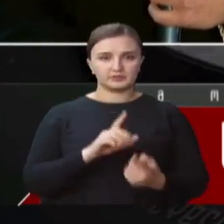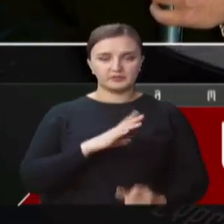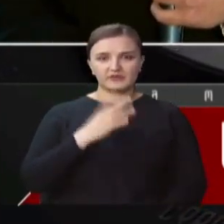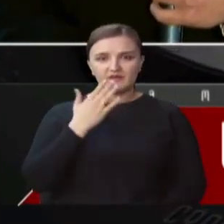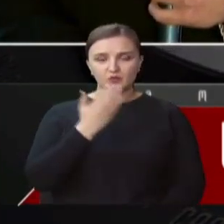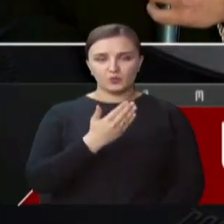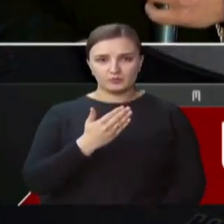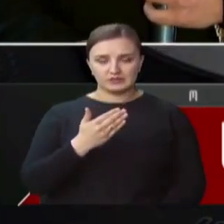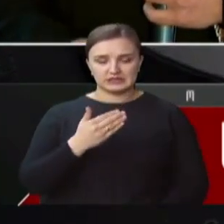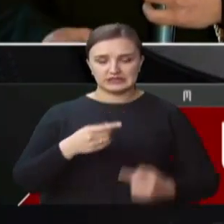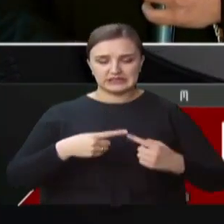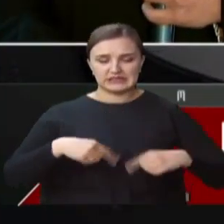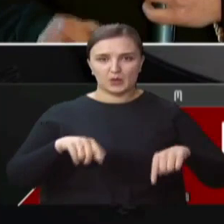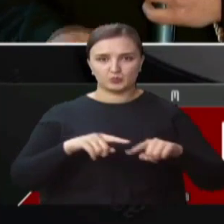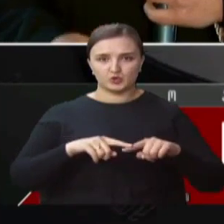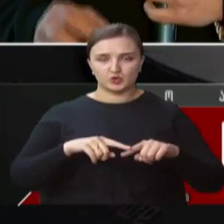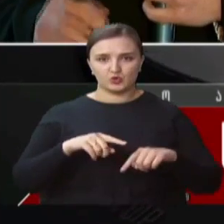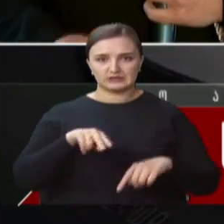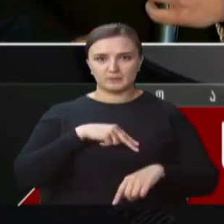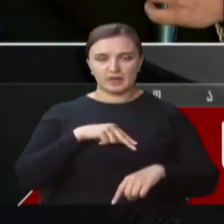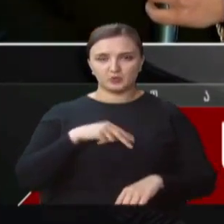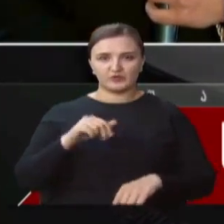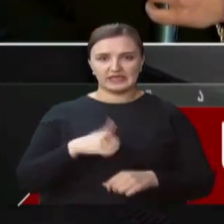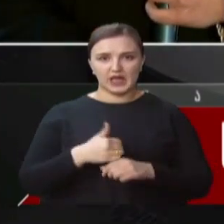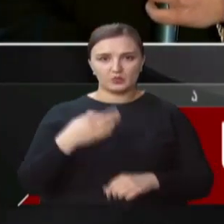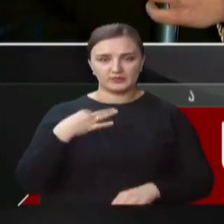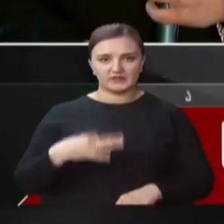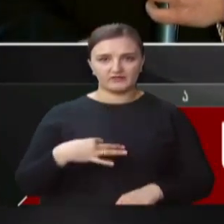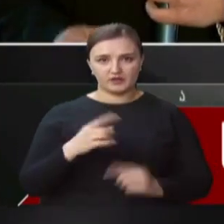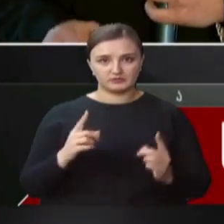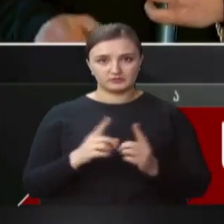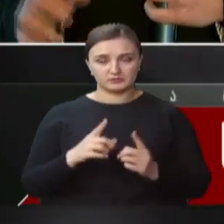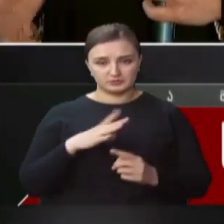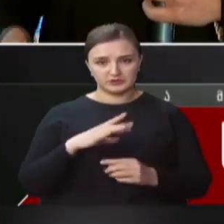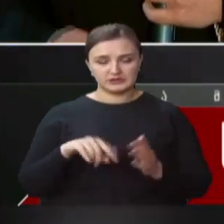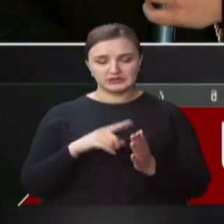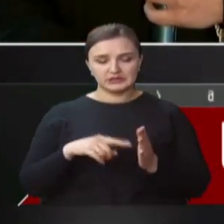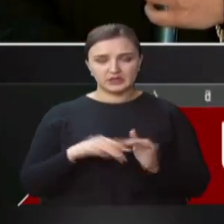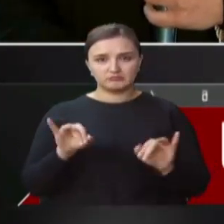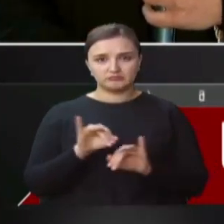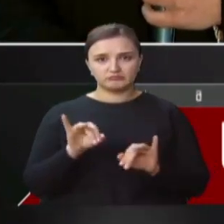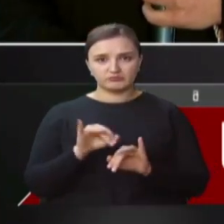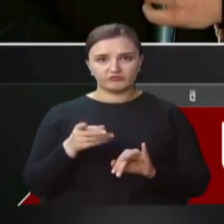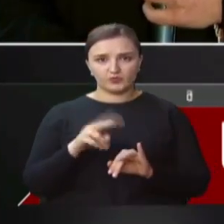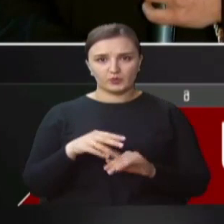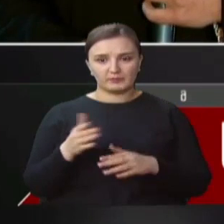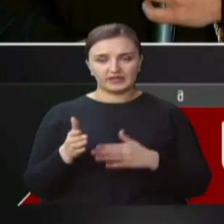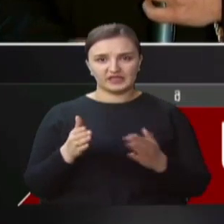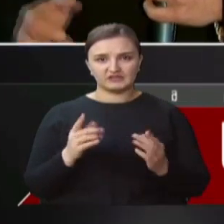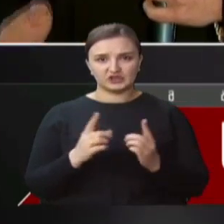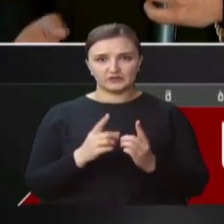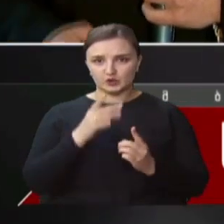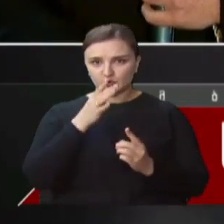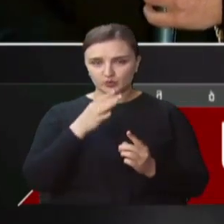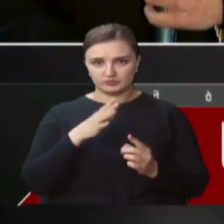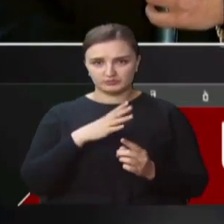საბჭოს საპარლამენტო ასამბლეის გენერალურ მდივანთან და სწორედ ეს ის მთავარი საკითხები იყო, რაზეც ამ სწორედ ამ ორ მხრივ შეხვედრების დროს